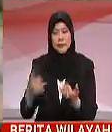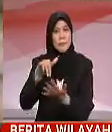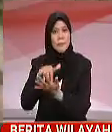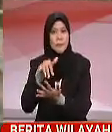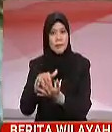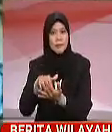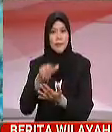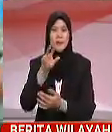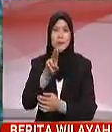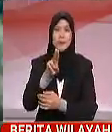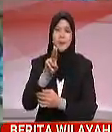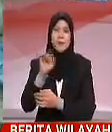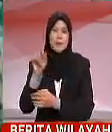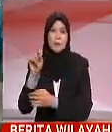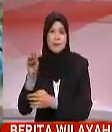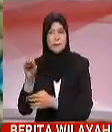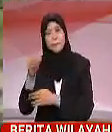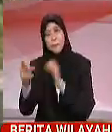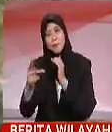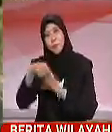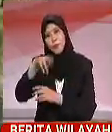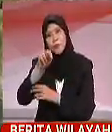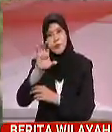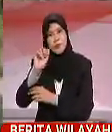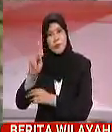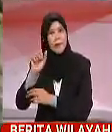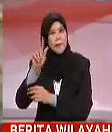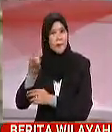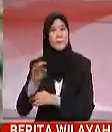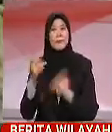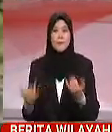Universiti Teknologi Mara, Puncak Alam. Sumbangan tersebut